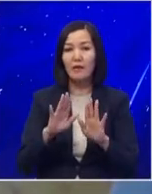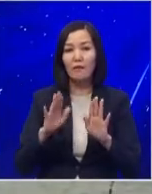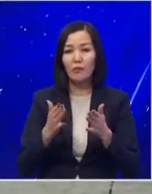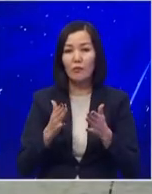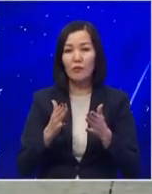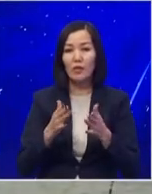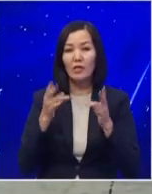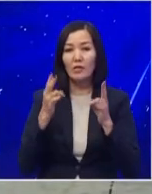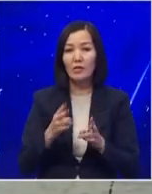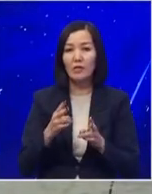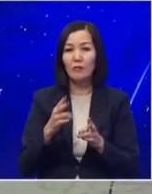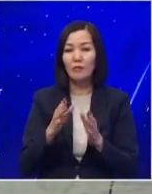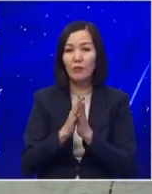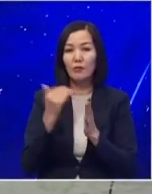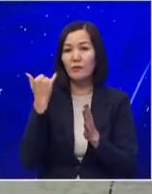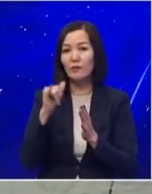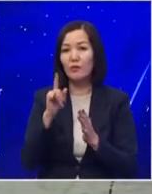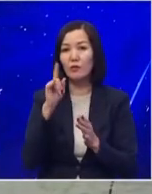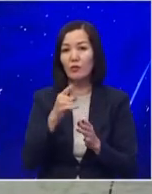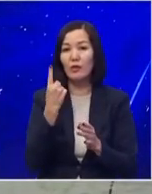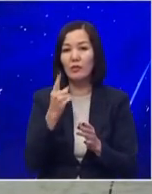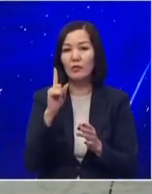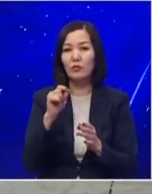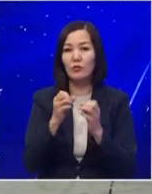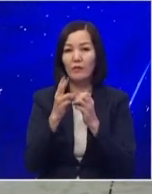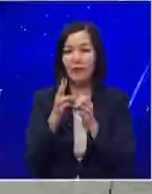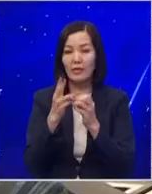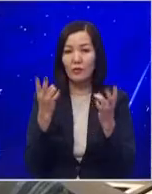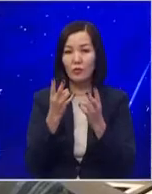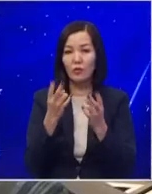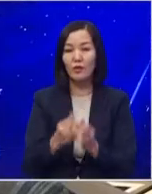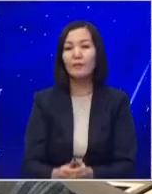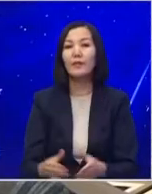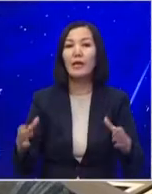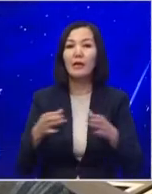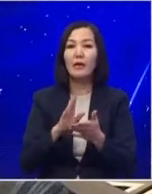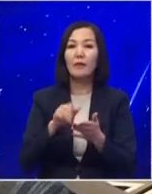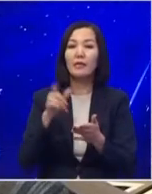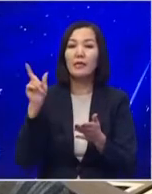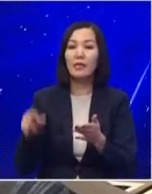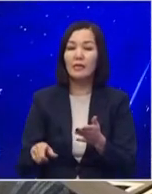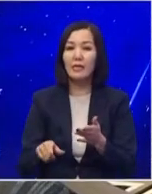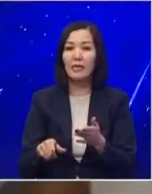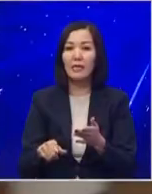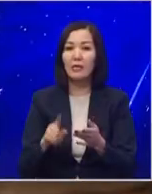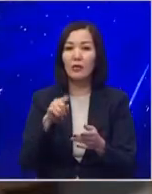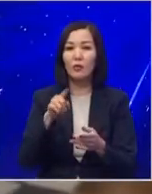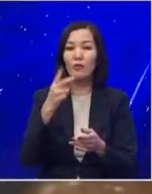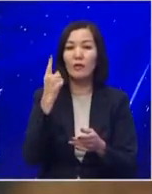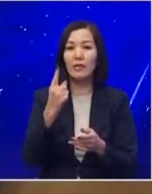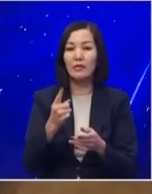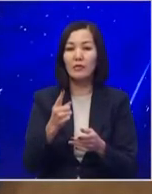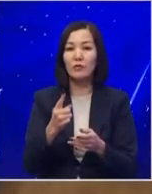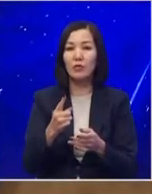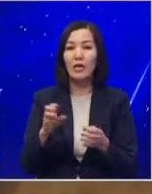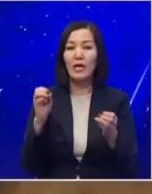просим вас звонить на номер 101 и 112 командир отделения с плеча номер один тархан раем кулов уже